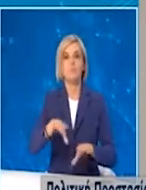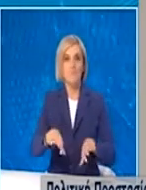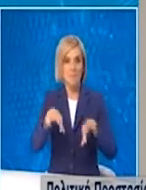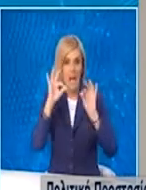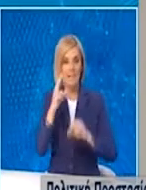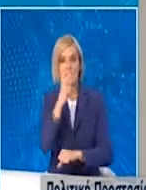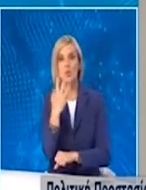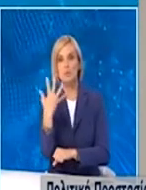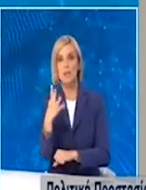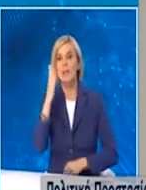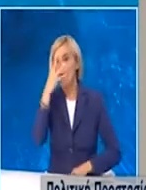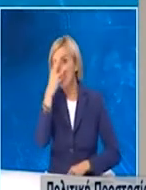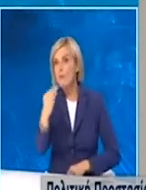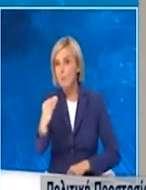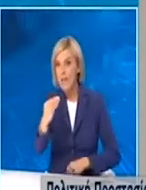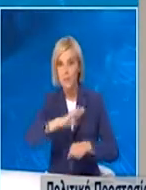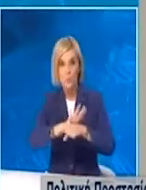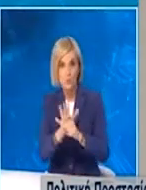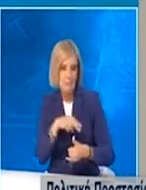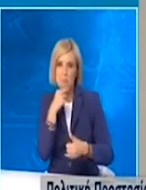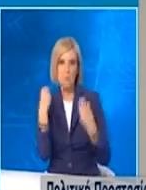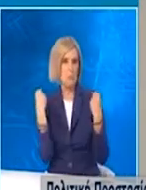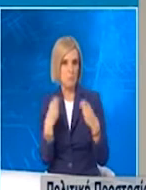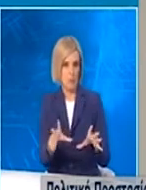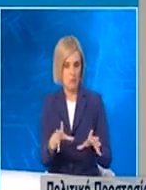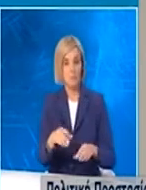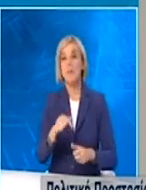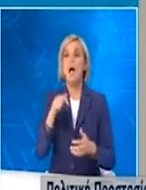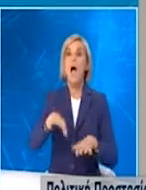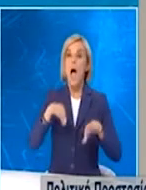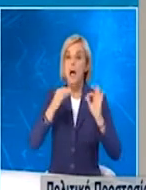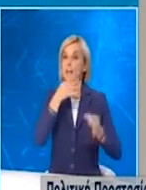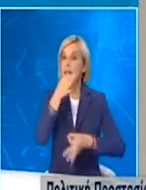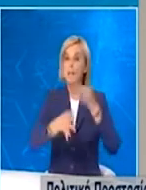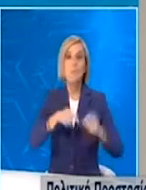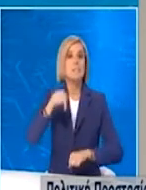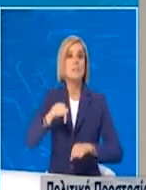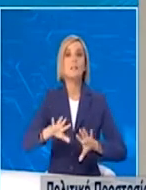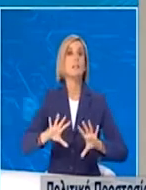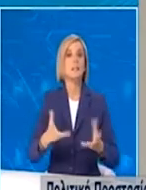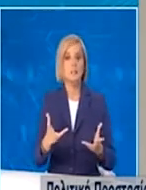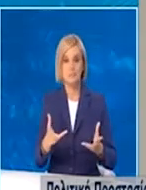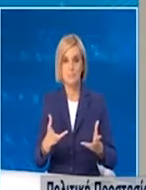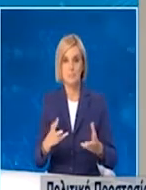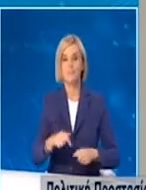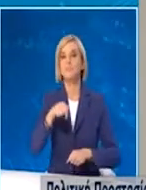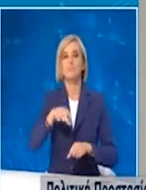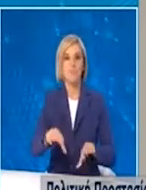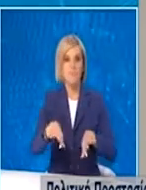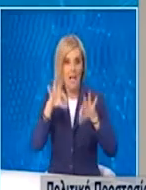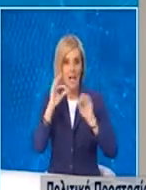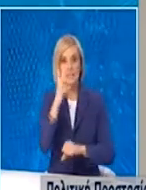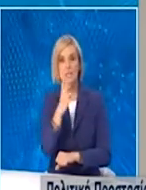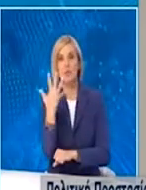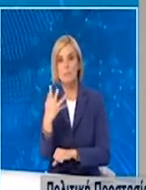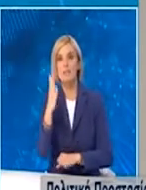τις βαλκανικές χώρες, όπως τόνισε ο κ. Χαρδαλιάς. Ας δούμε αρχικά ποια είναι η εικόνα σήμερα. Από την έναρξη της πανδημίας στις 25